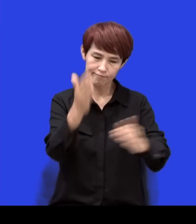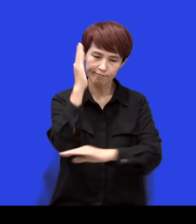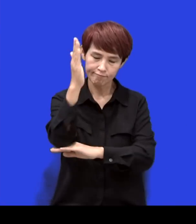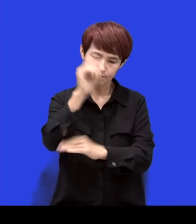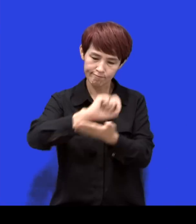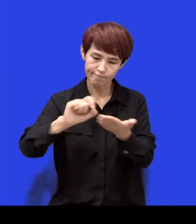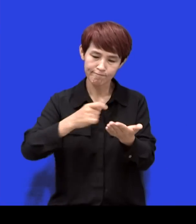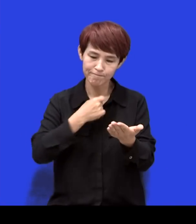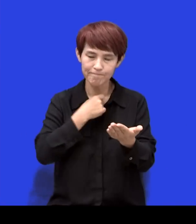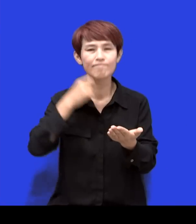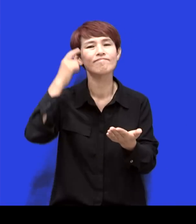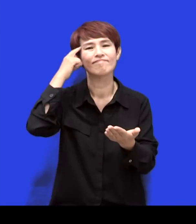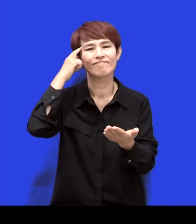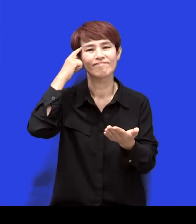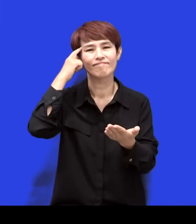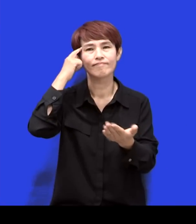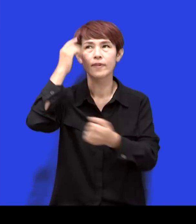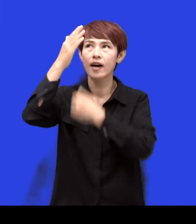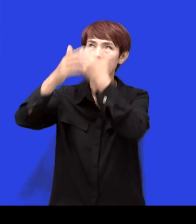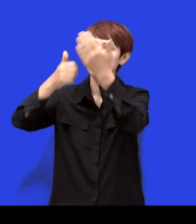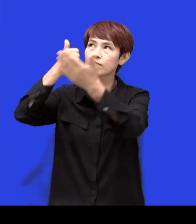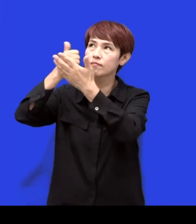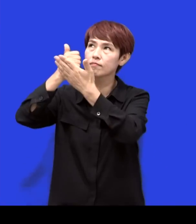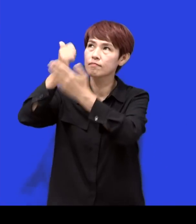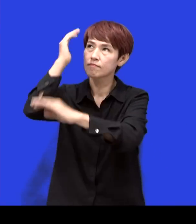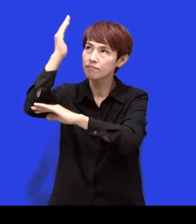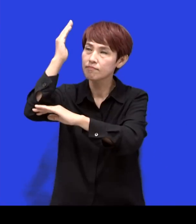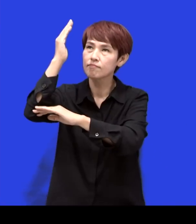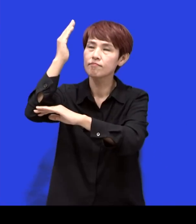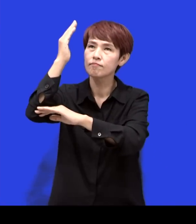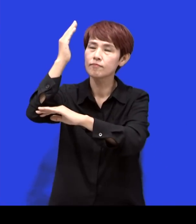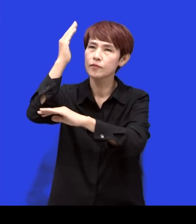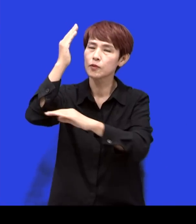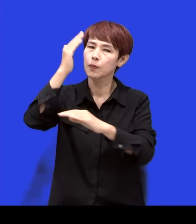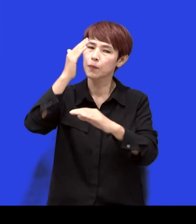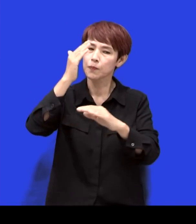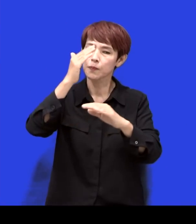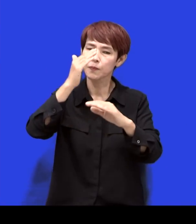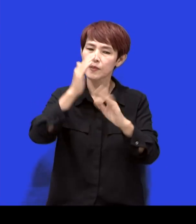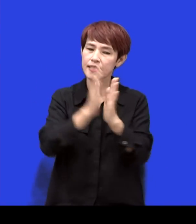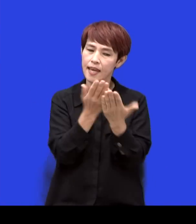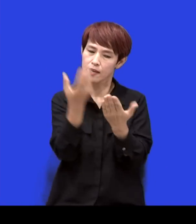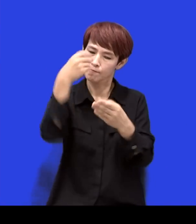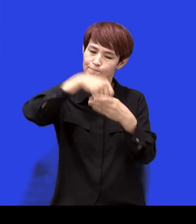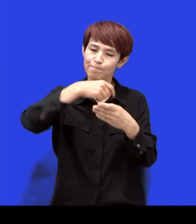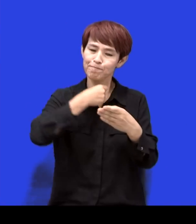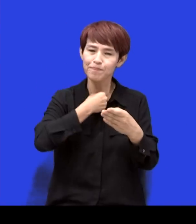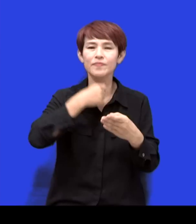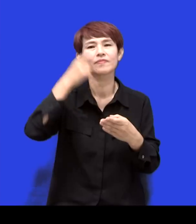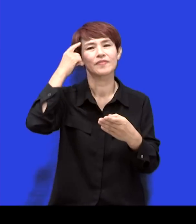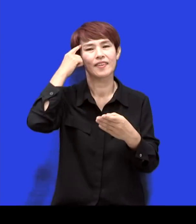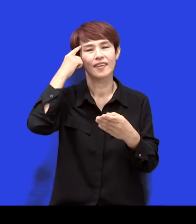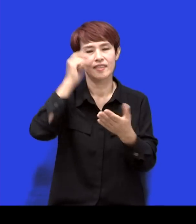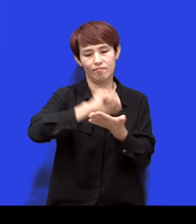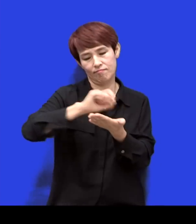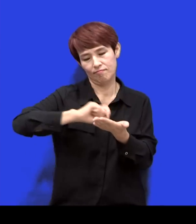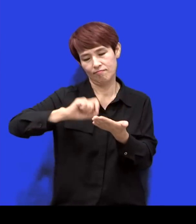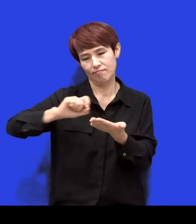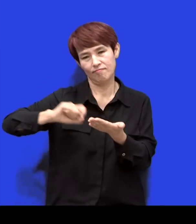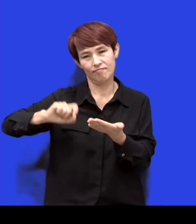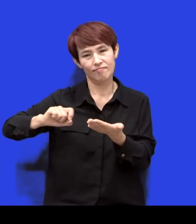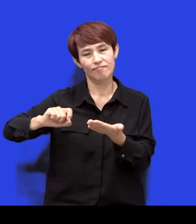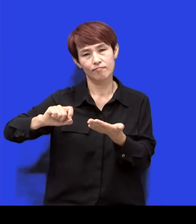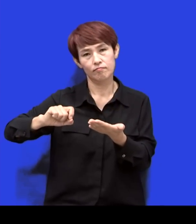이야기를 쓰자. 예, 하나님의 섭리에 대한 이야기도 작품 속에 녹여내자. 이런 마음으로 썼어요.